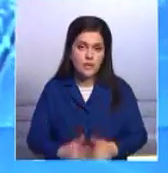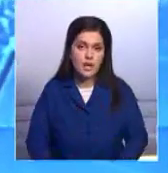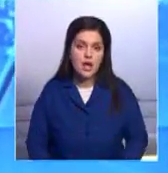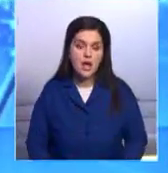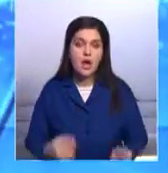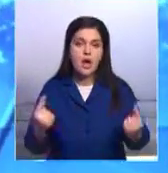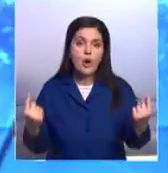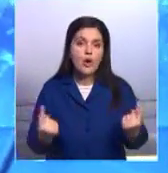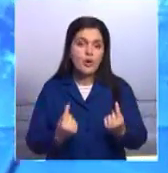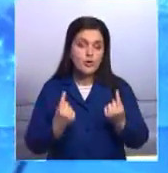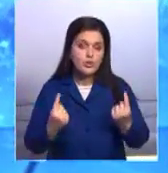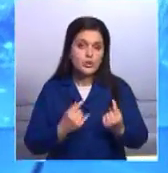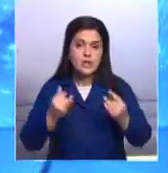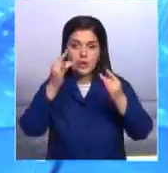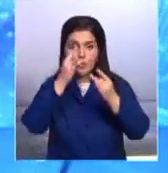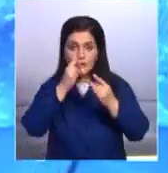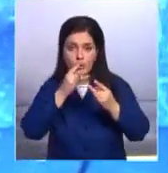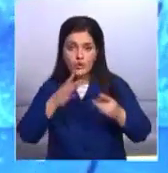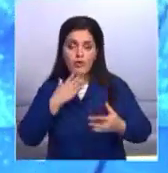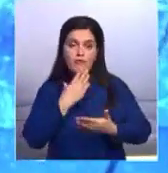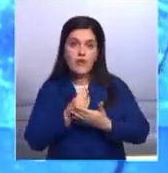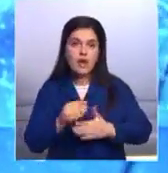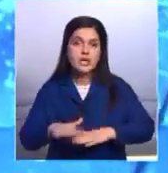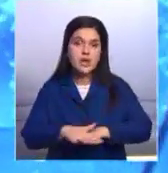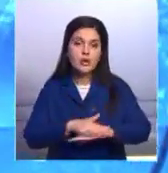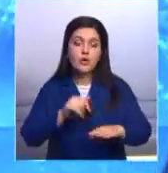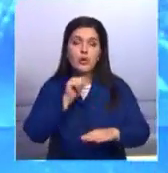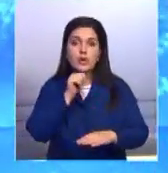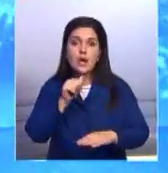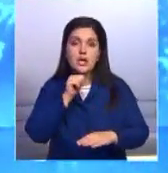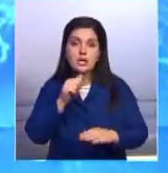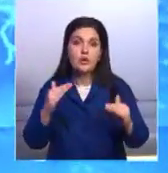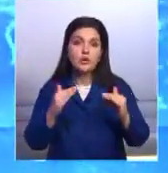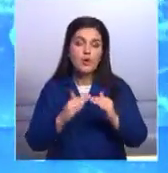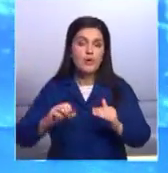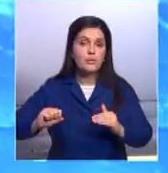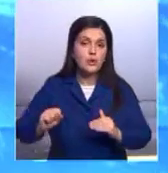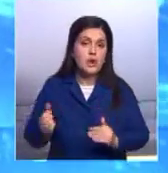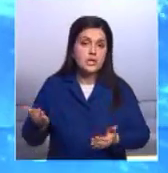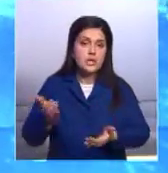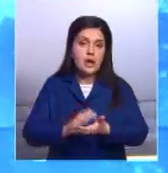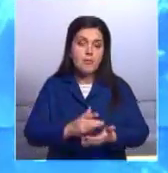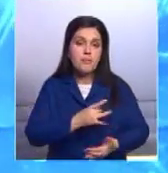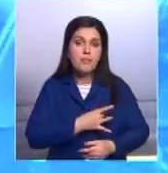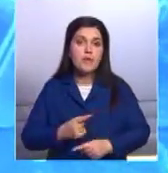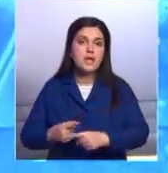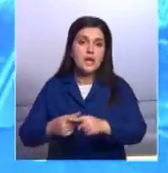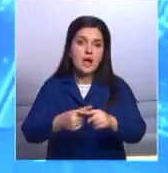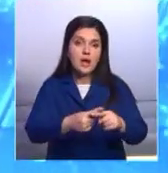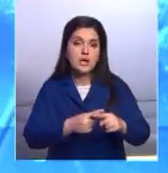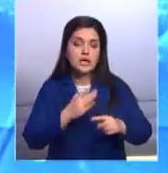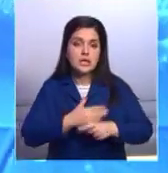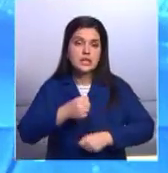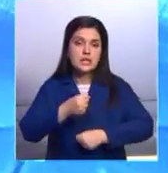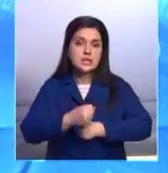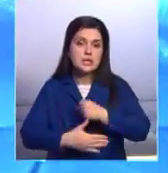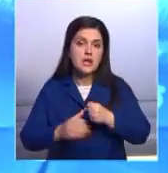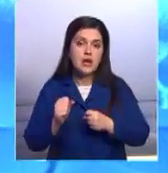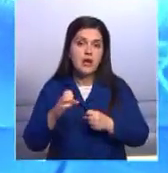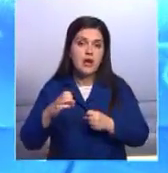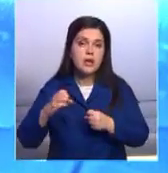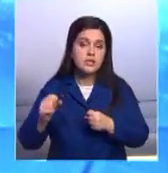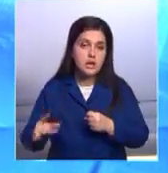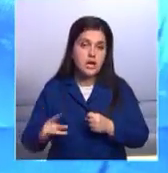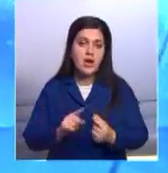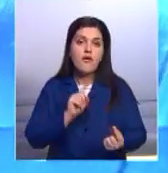С культурой, традициями и обычаями своего народа гостей Кустанайского дома дружбы знакомили представители Белорусско-Прибалтийского этнокультурного